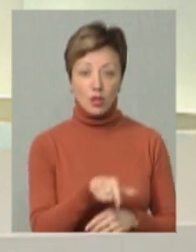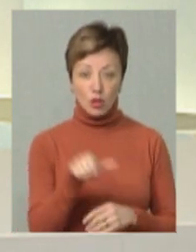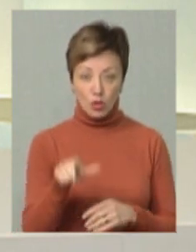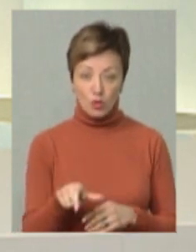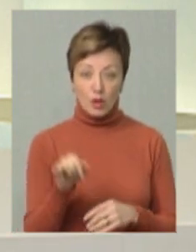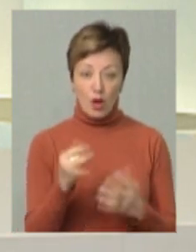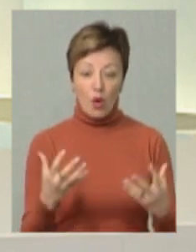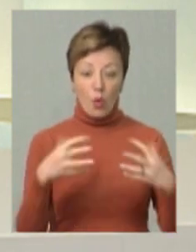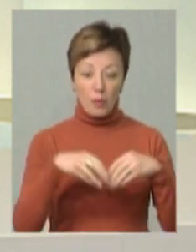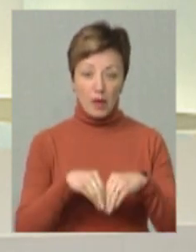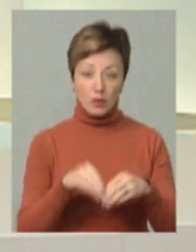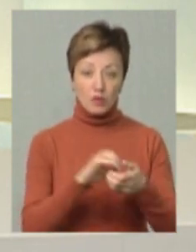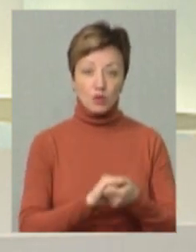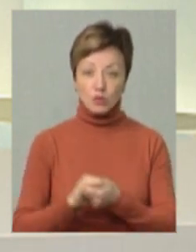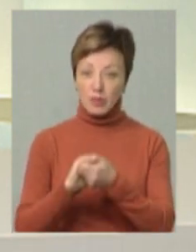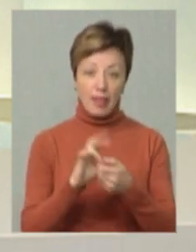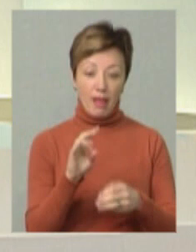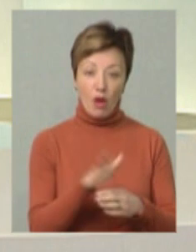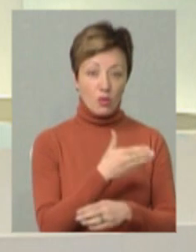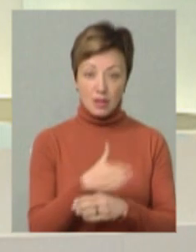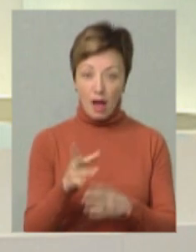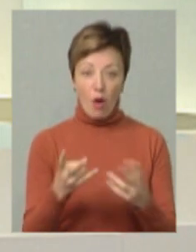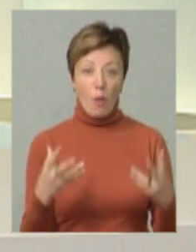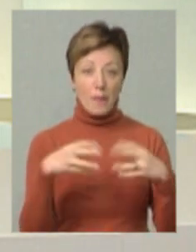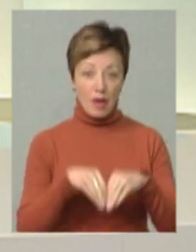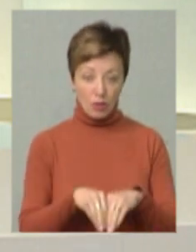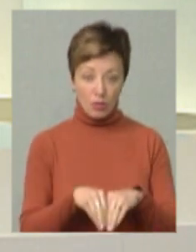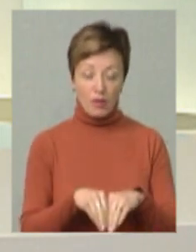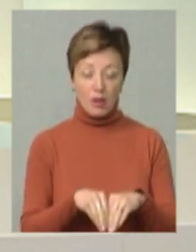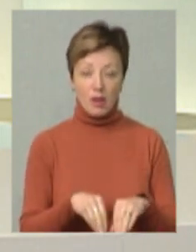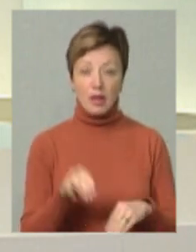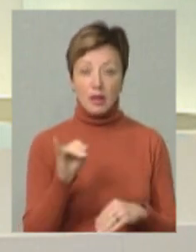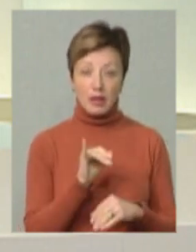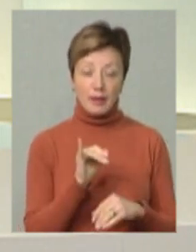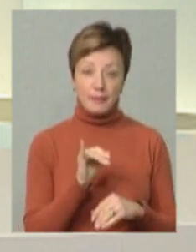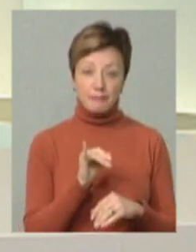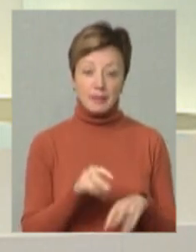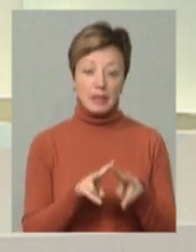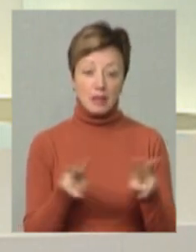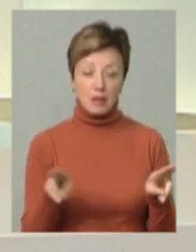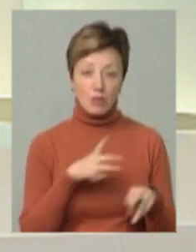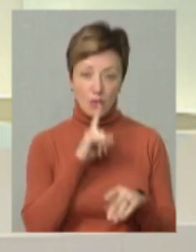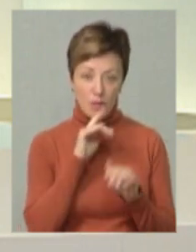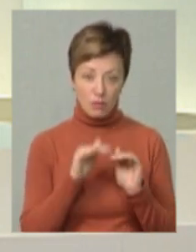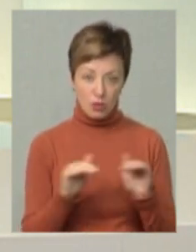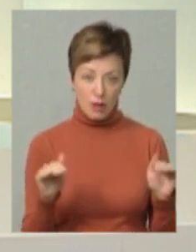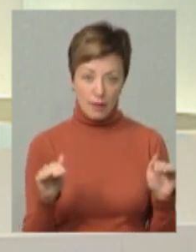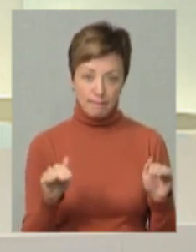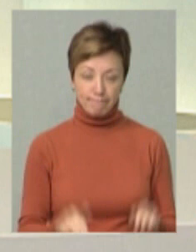об'єднували суспільство. Не розділяли, а об'єднували його. І так само було мовчання.